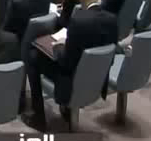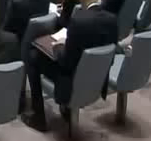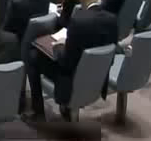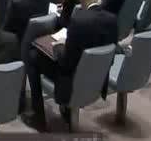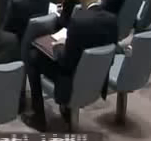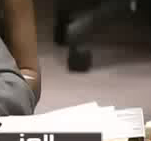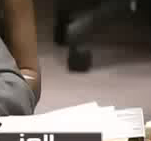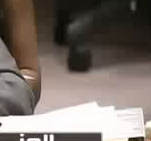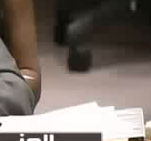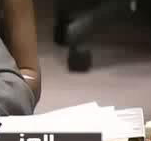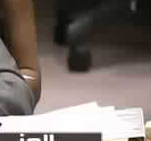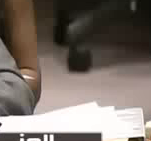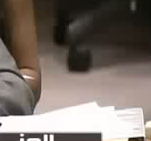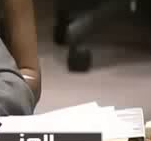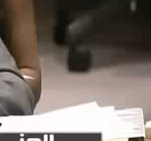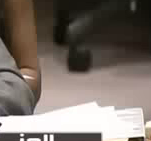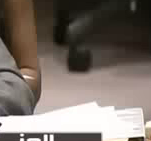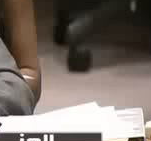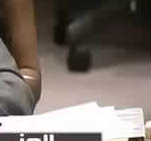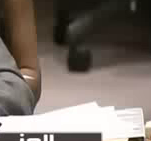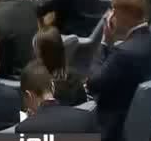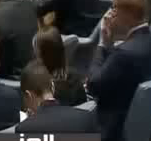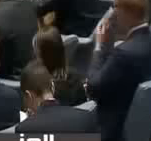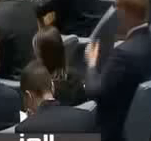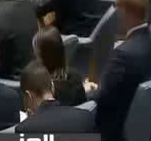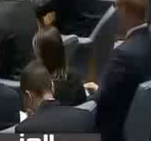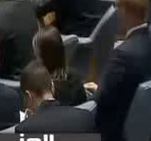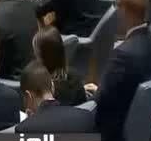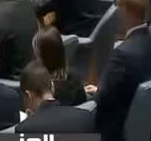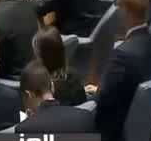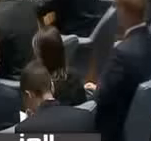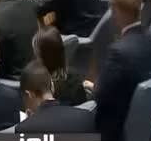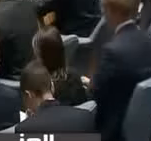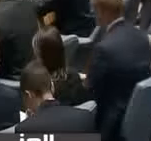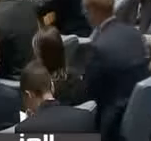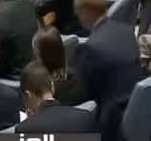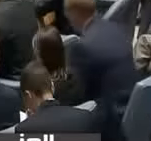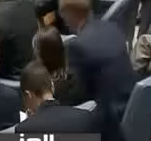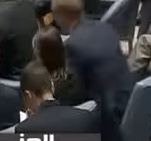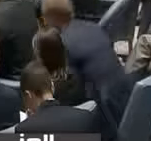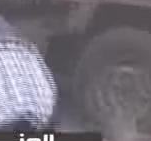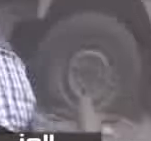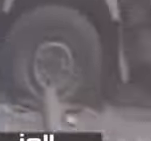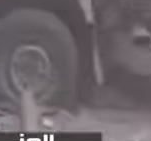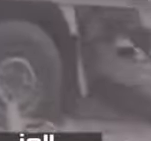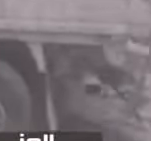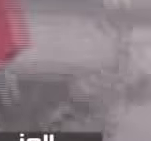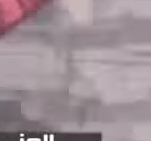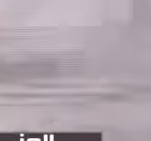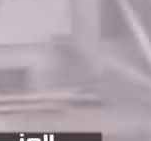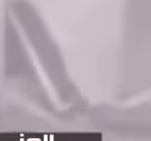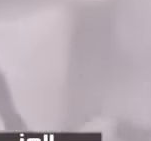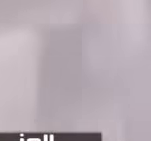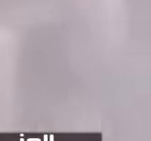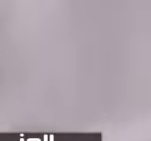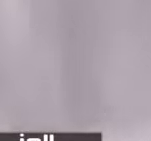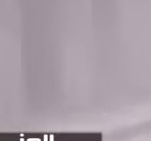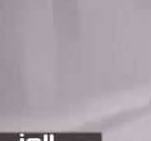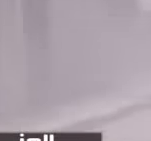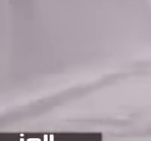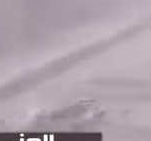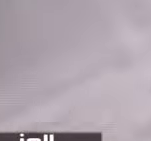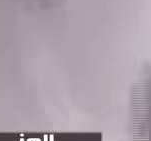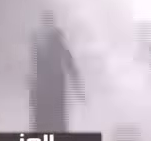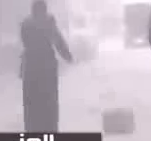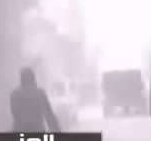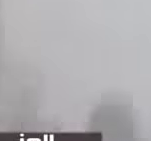مجلس الأمن يفشل في التوصل إلى اتفاق يقضي بفرض عقوبات على سوريا وتشكيك روسي في المعلومات المقدمة.